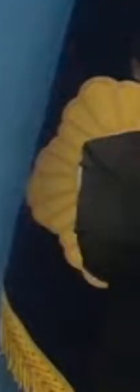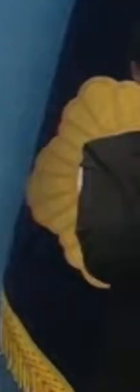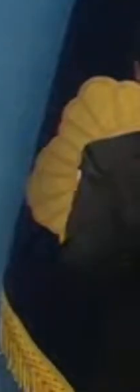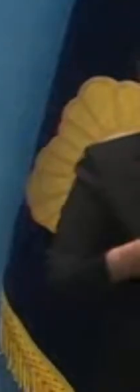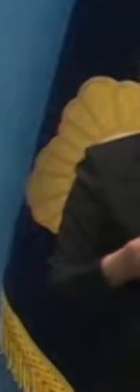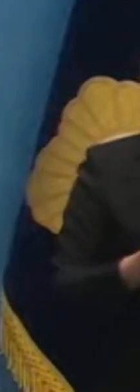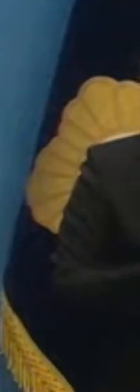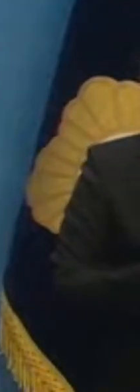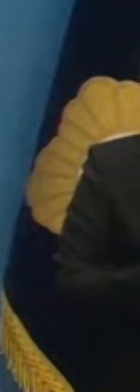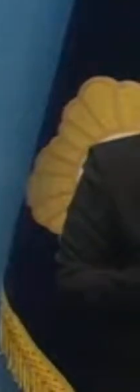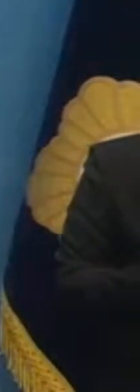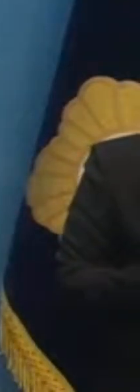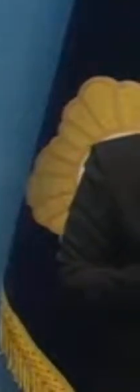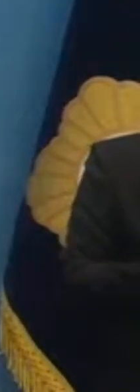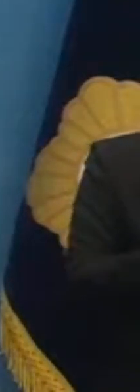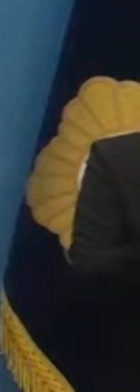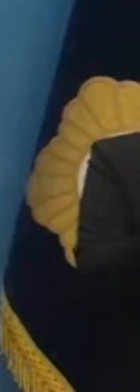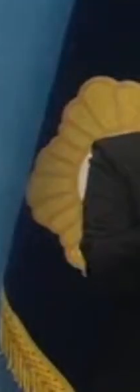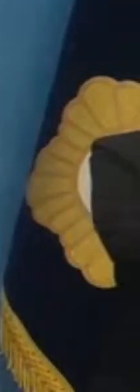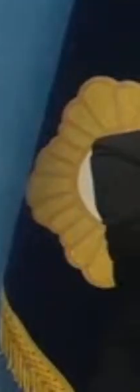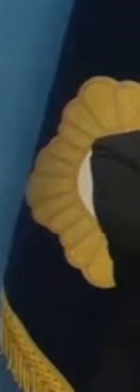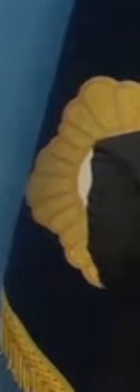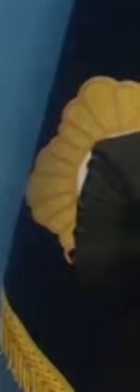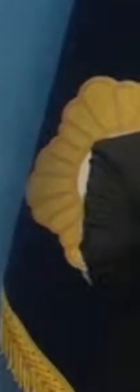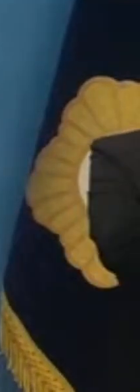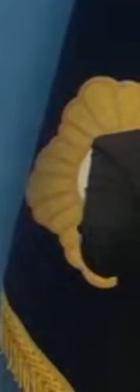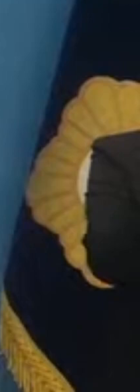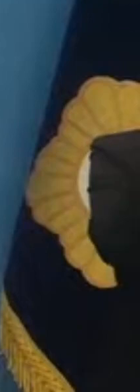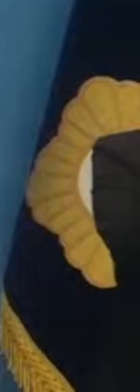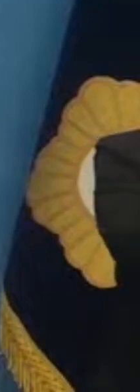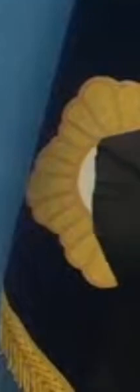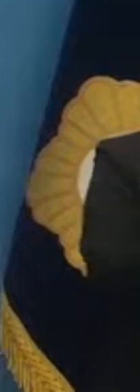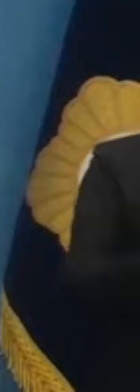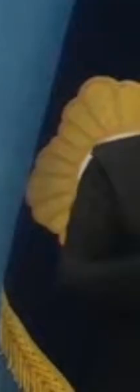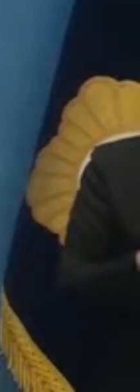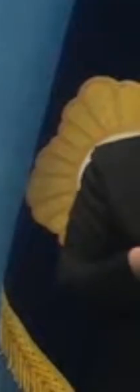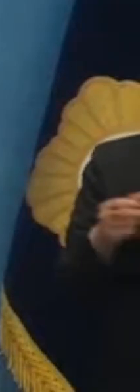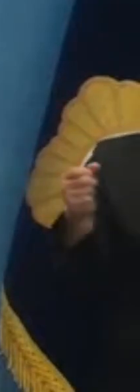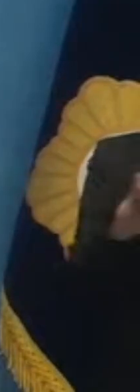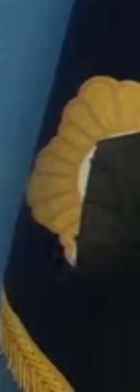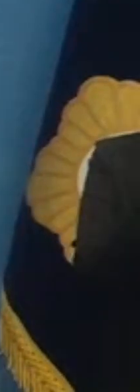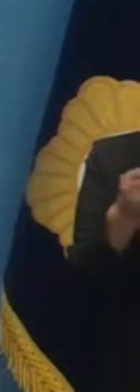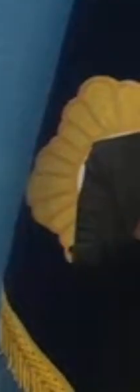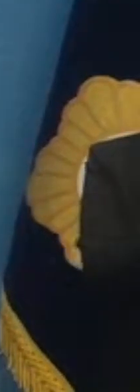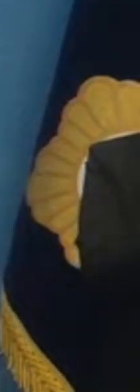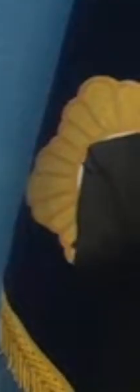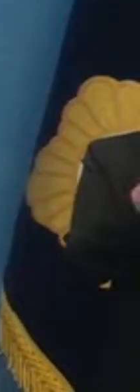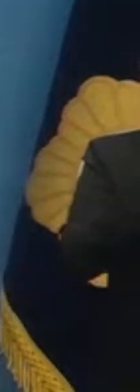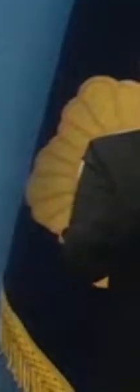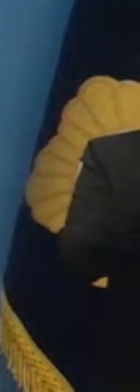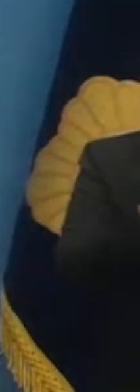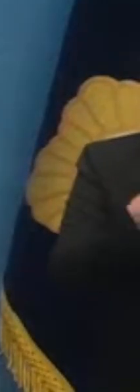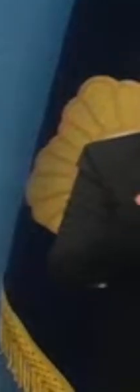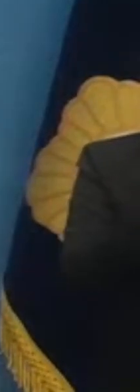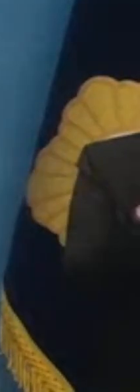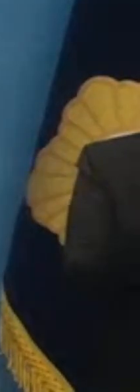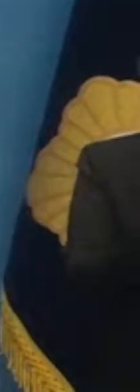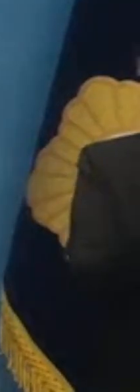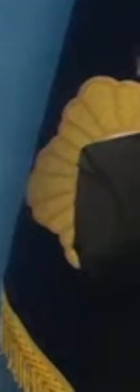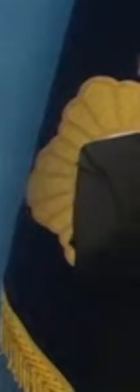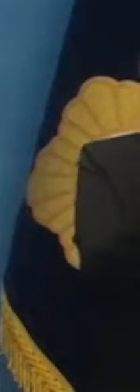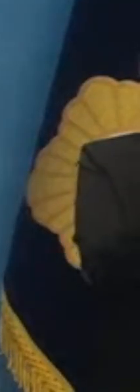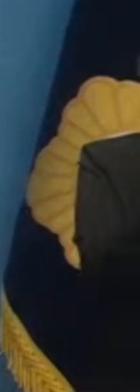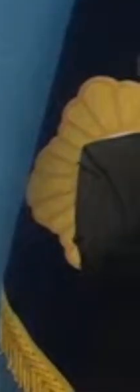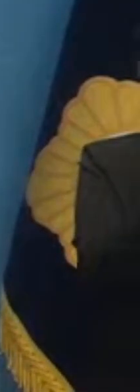후보가 이재명 후보가 반도체법을 반대했다. 이준석 후보가 폭력이 데이터 센터의 안정적